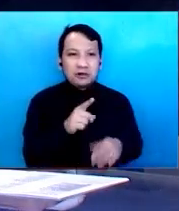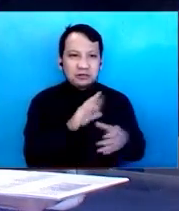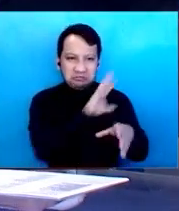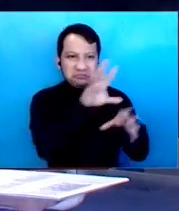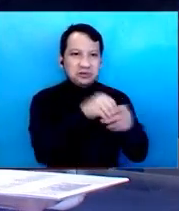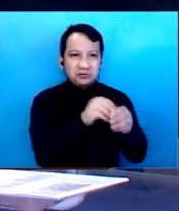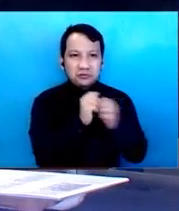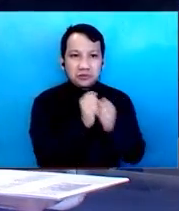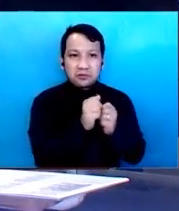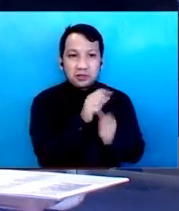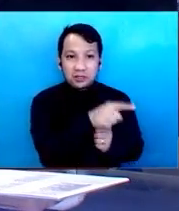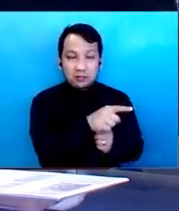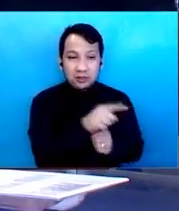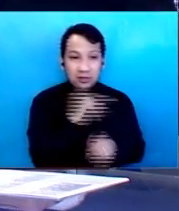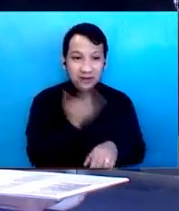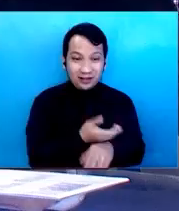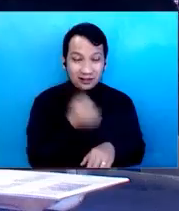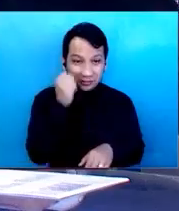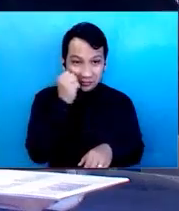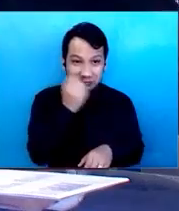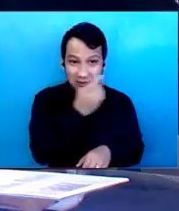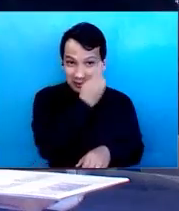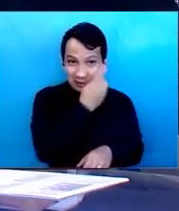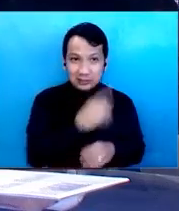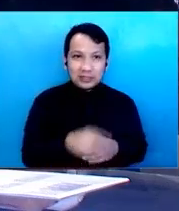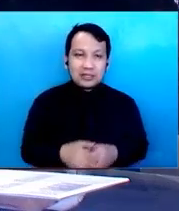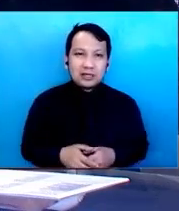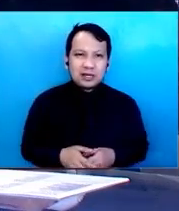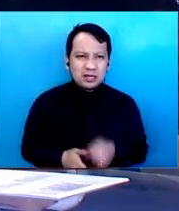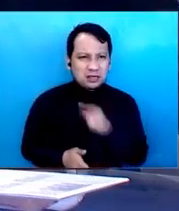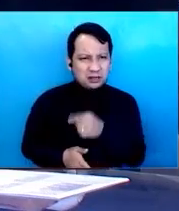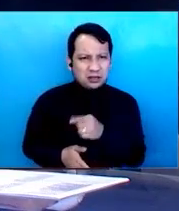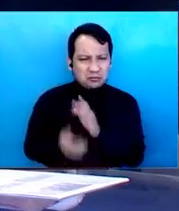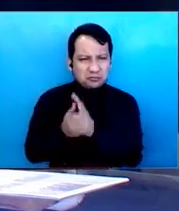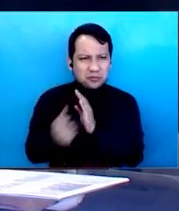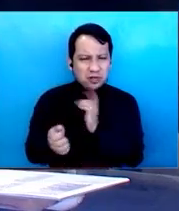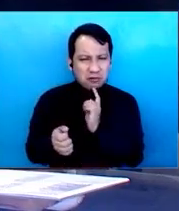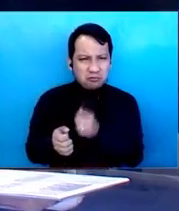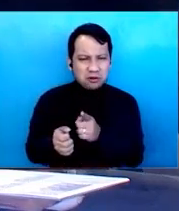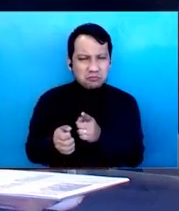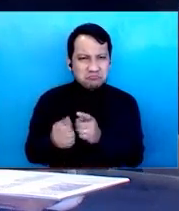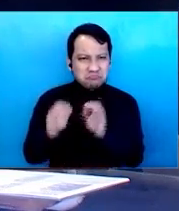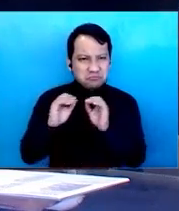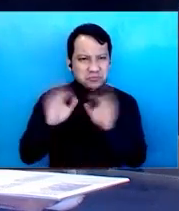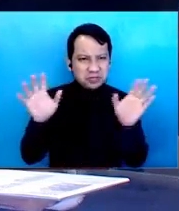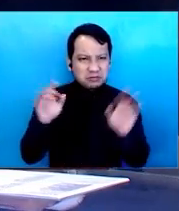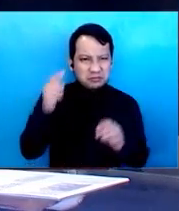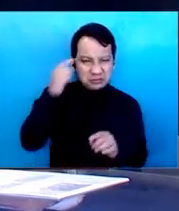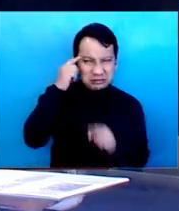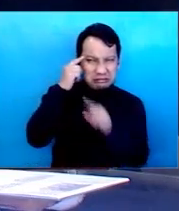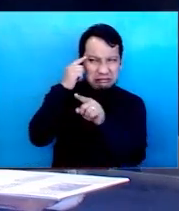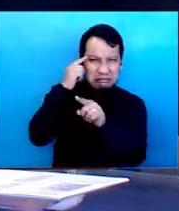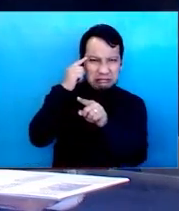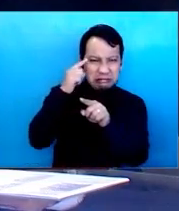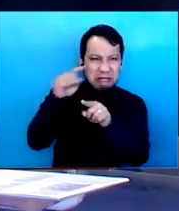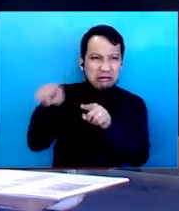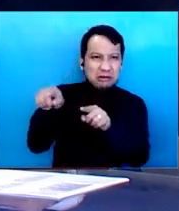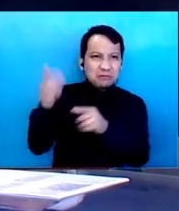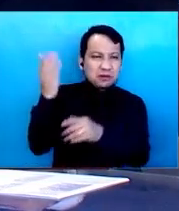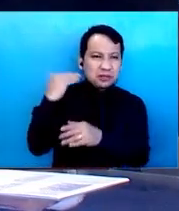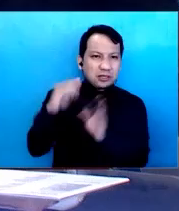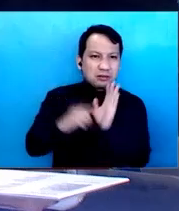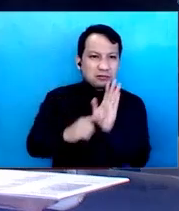sa partido ng anak na si Mayor Sara. Ayon sa isang eksperto, malinaw na ang tingin ngayon ng Pangulo kay Marcos na dati